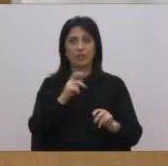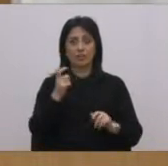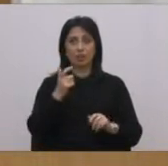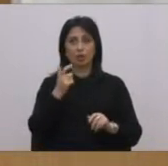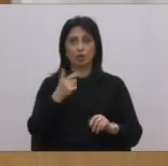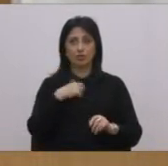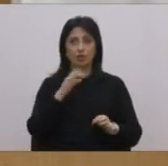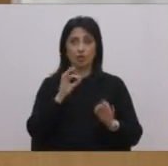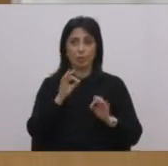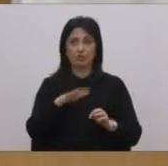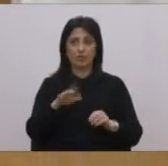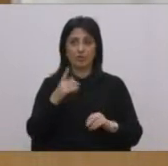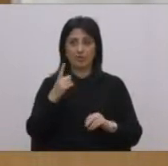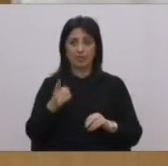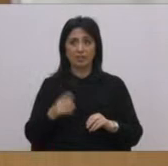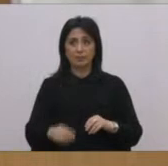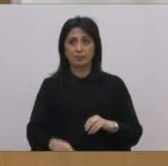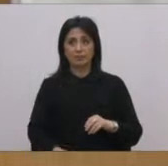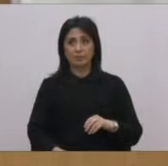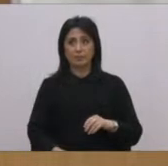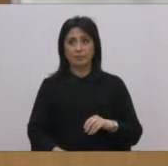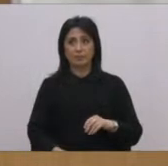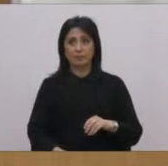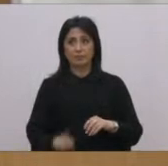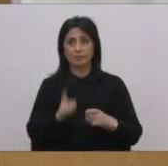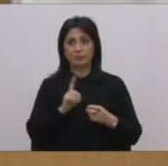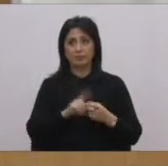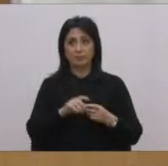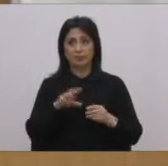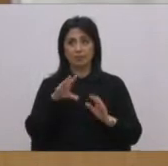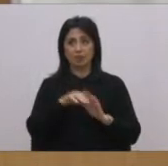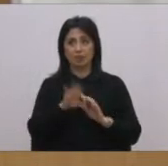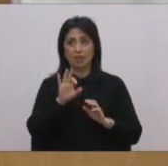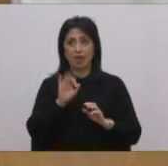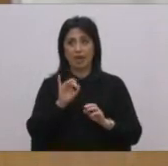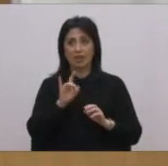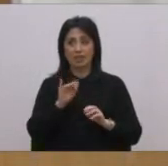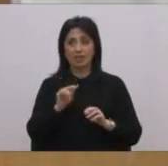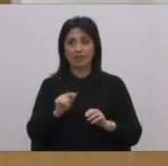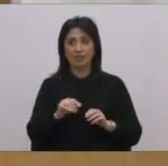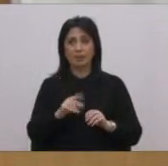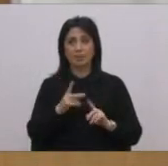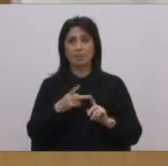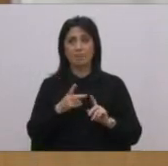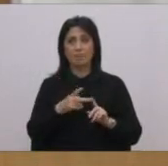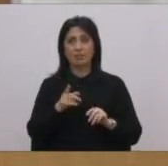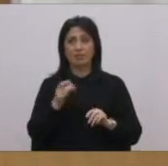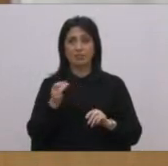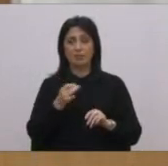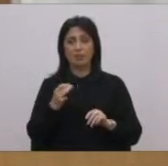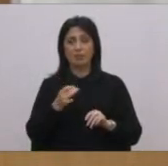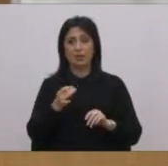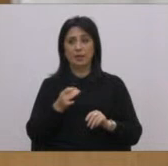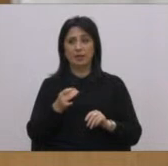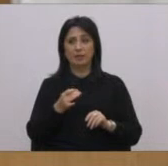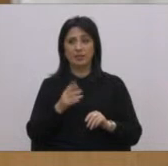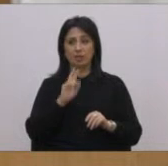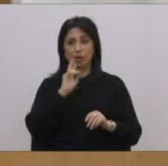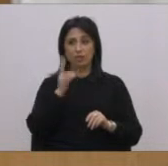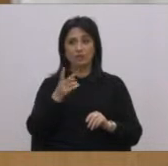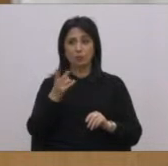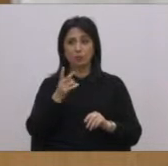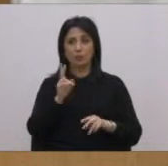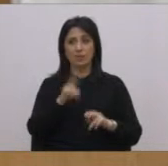normaluri kveqana viqot, es erti. Rat shekheba shida kartels. Meore is ro mainteresebs ორ წელი